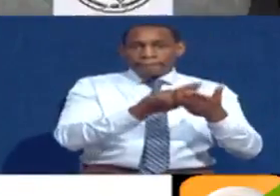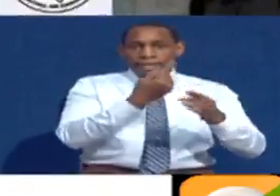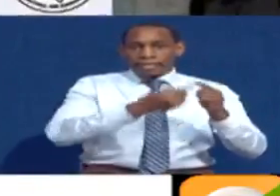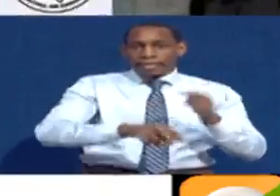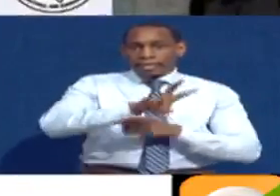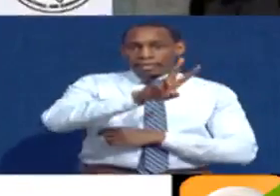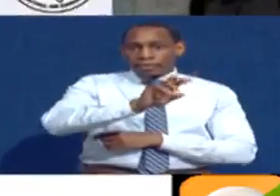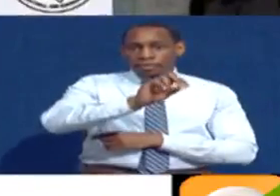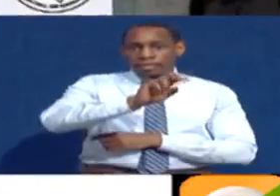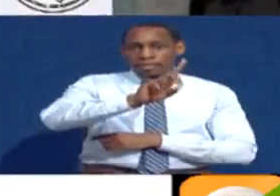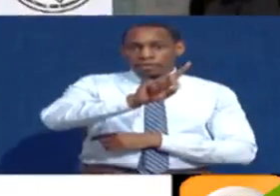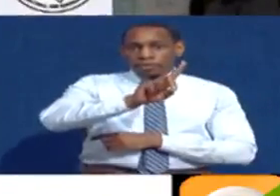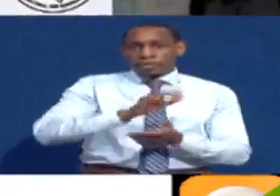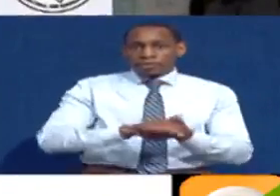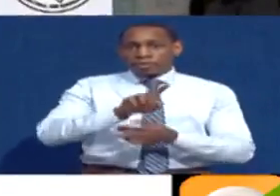wa